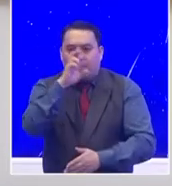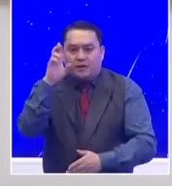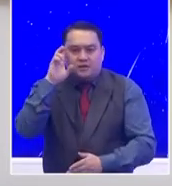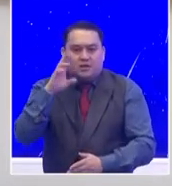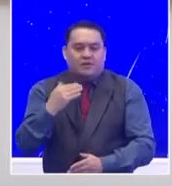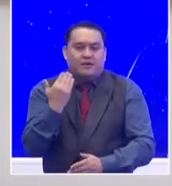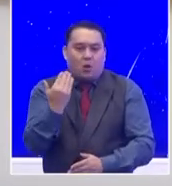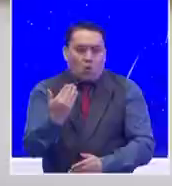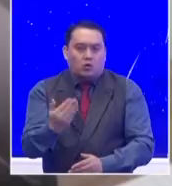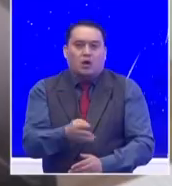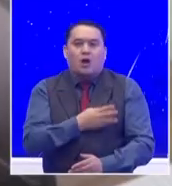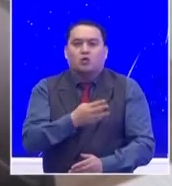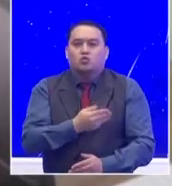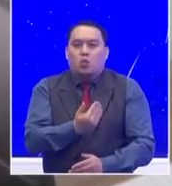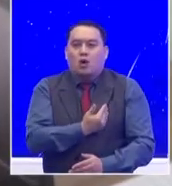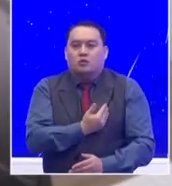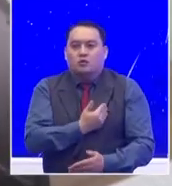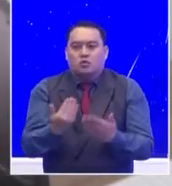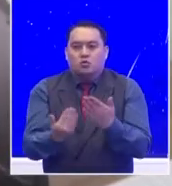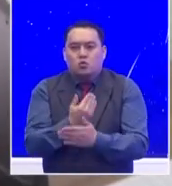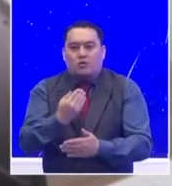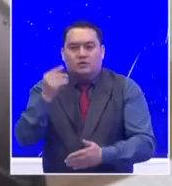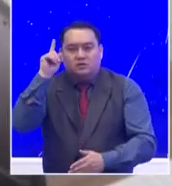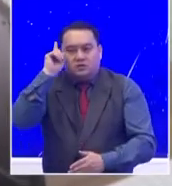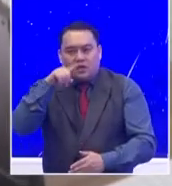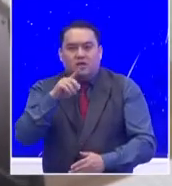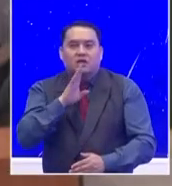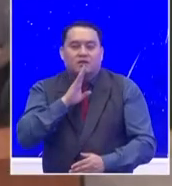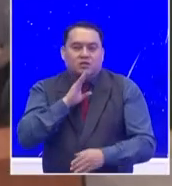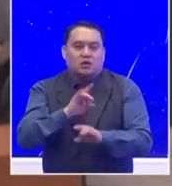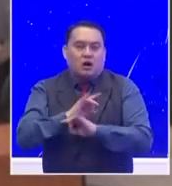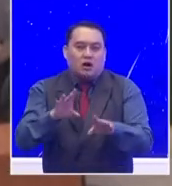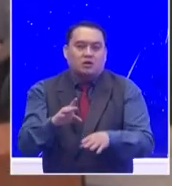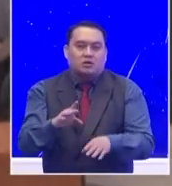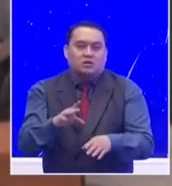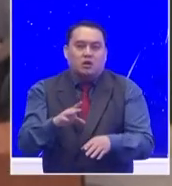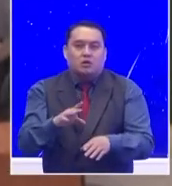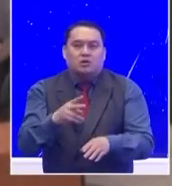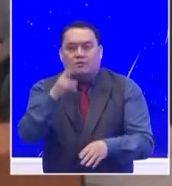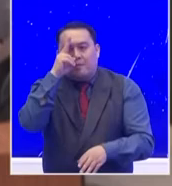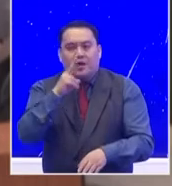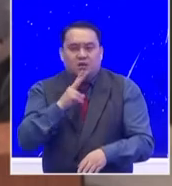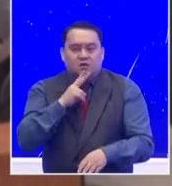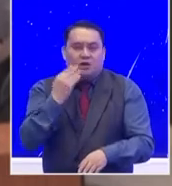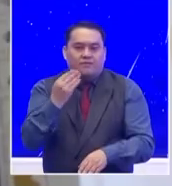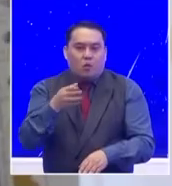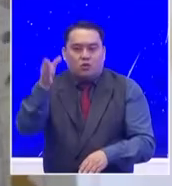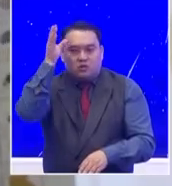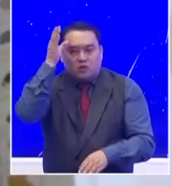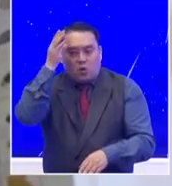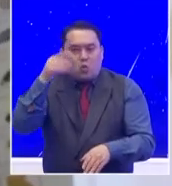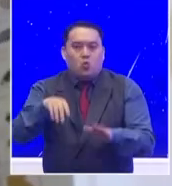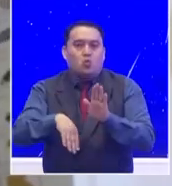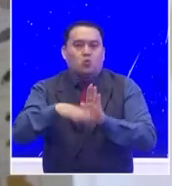Сымбат Мырзагали. «Хочу в совершенстве овладеть новым алфавитом», признается девушка. По словам Сымбат, за неполных 2 месяца ее багаж знаний